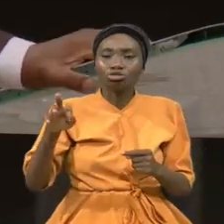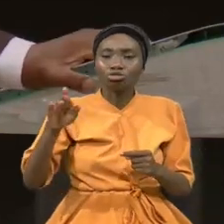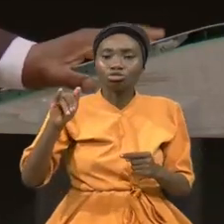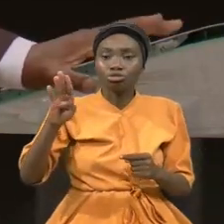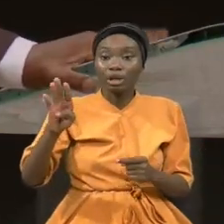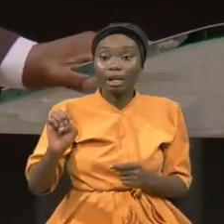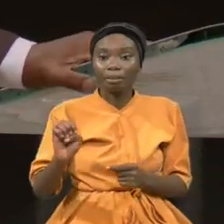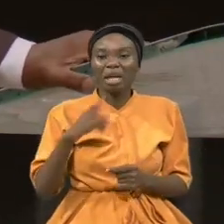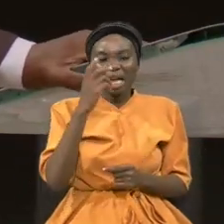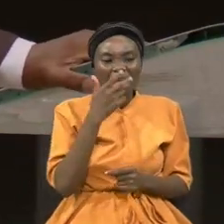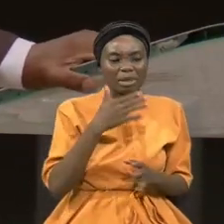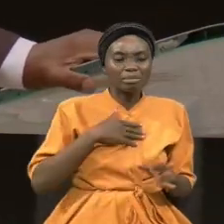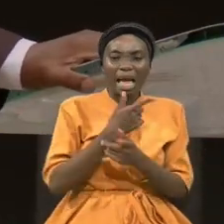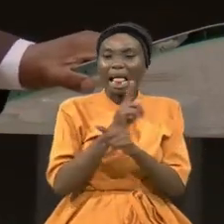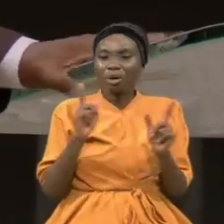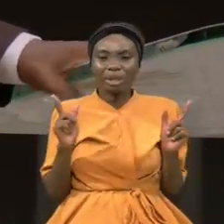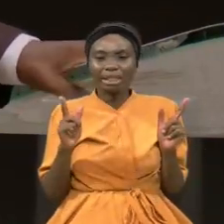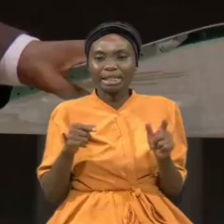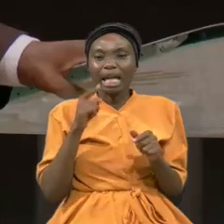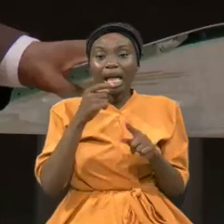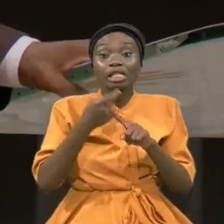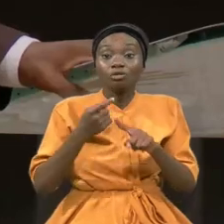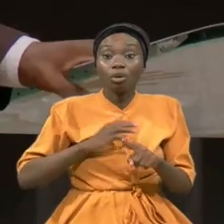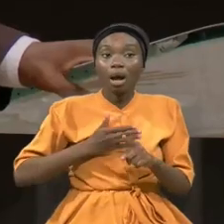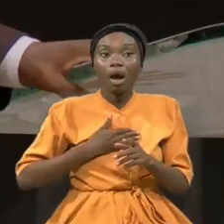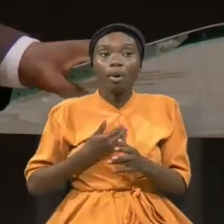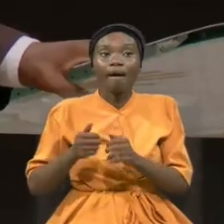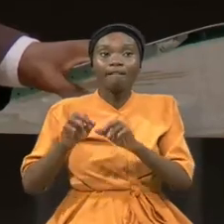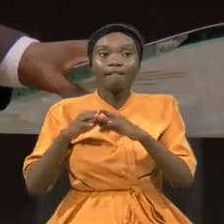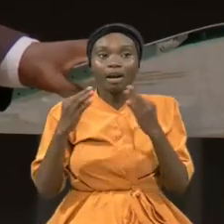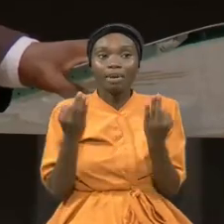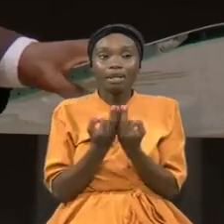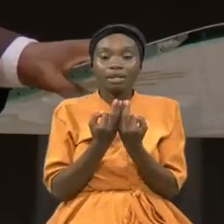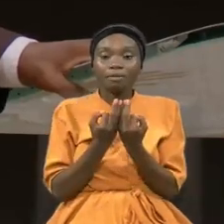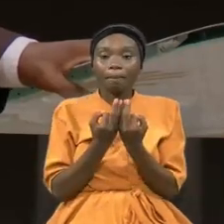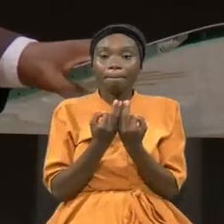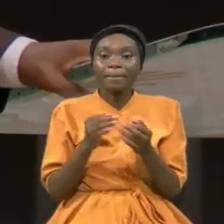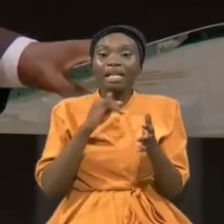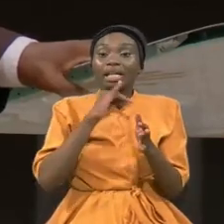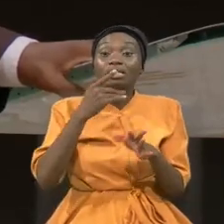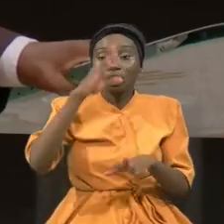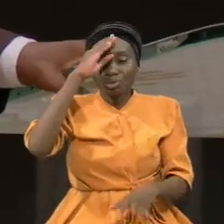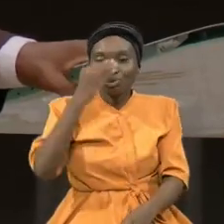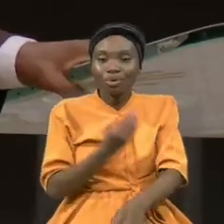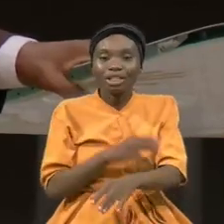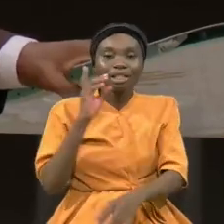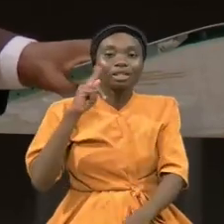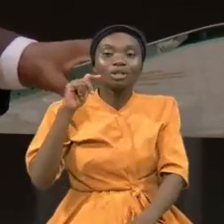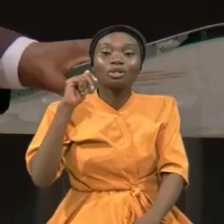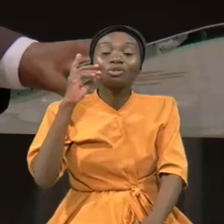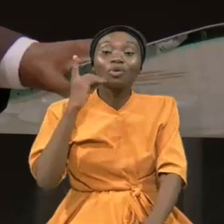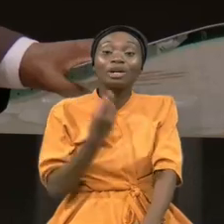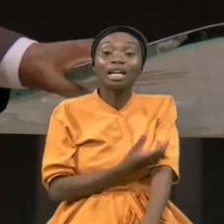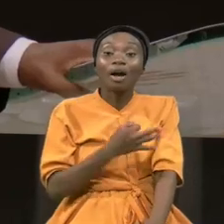par notre tribu. Il parle mon dialecte, il est de ma famille, c'est le fils, c'est la